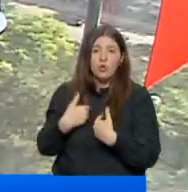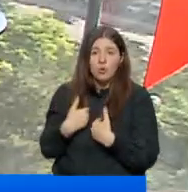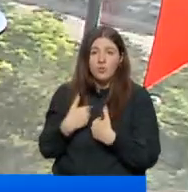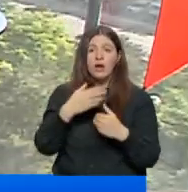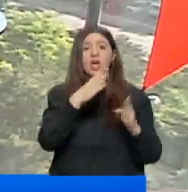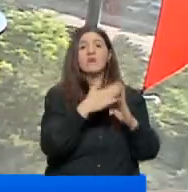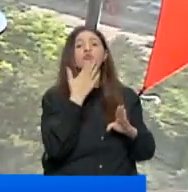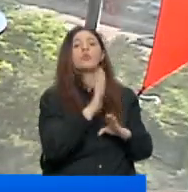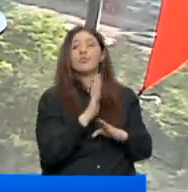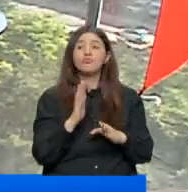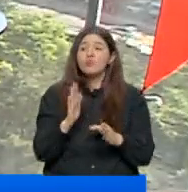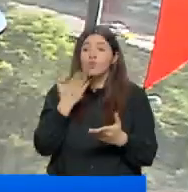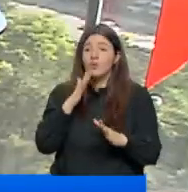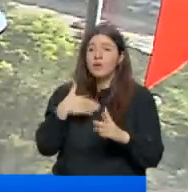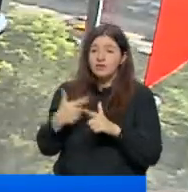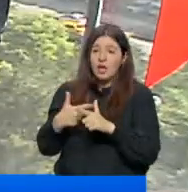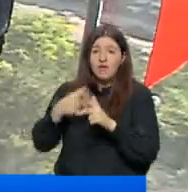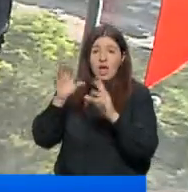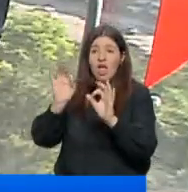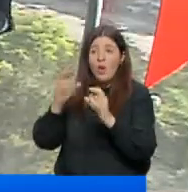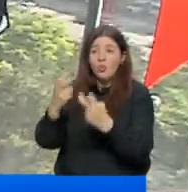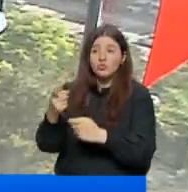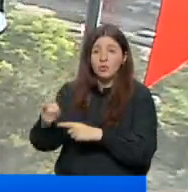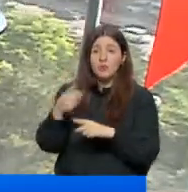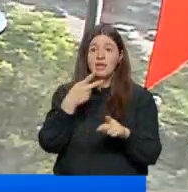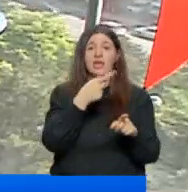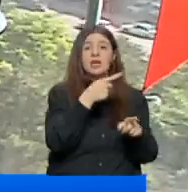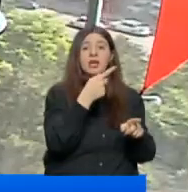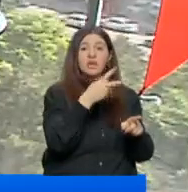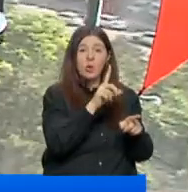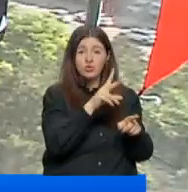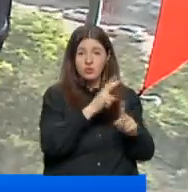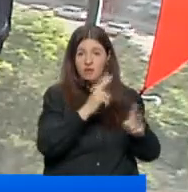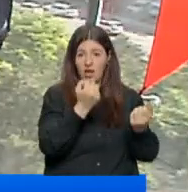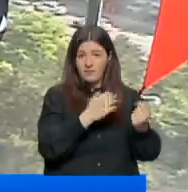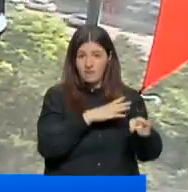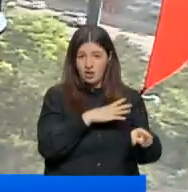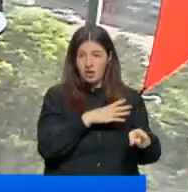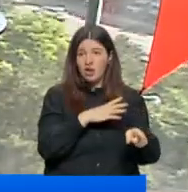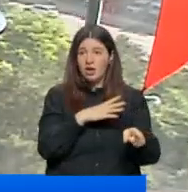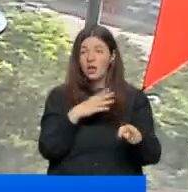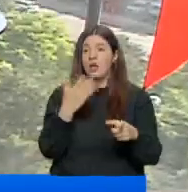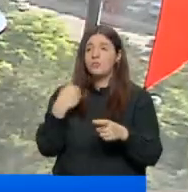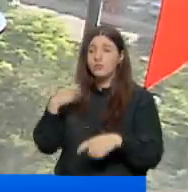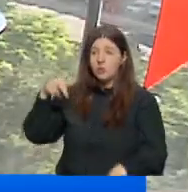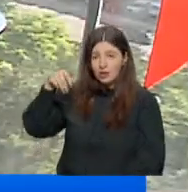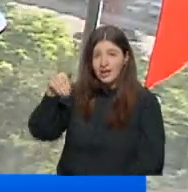eviniz yıldır, yok mu? Evim yok. 13 yıldır aynı evde kirada oturuyorum. Eşim çalışıyor, ben çalışıyorum. Bir aracınız var. Borcu bitti mi? Yok, bitmedi henüz. Bir